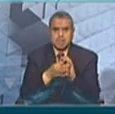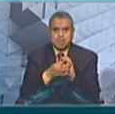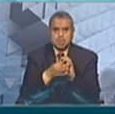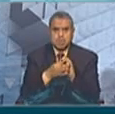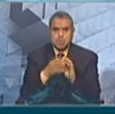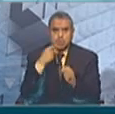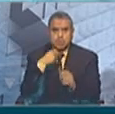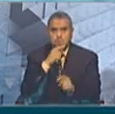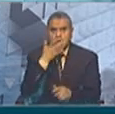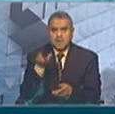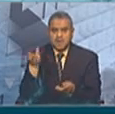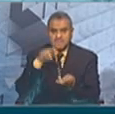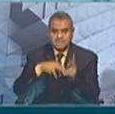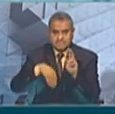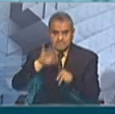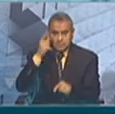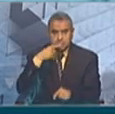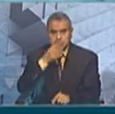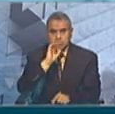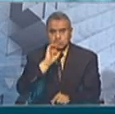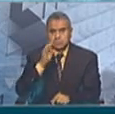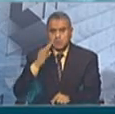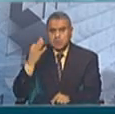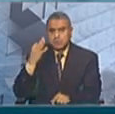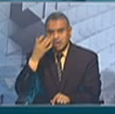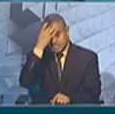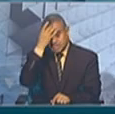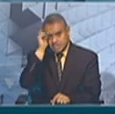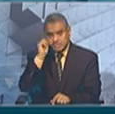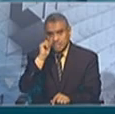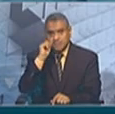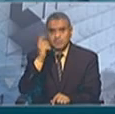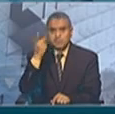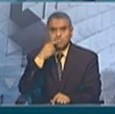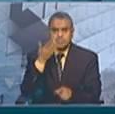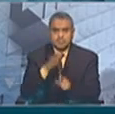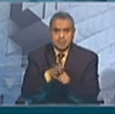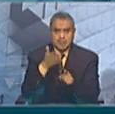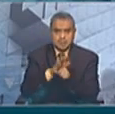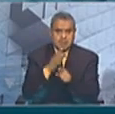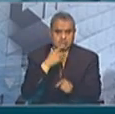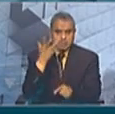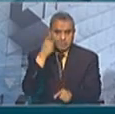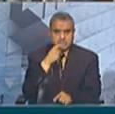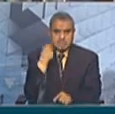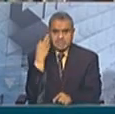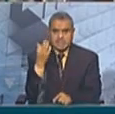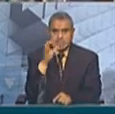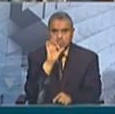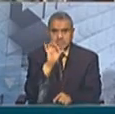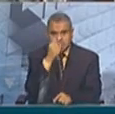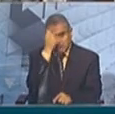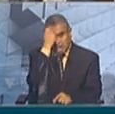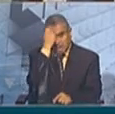من 903,000 حالة إصابة، وبلغ عدد الوفيات